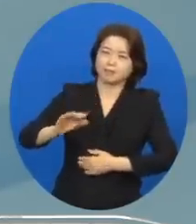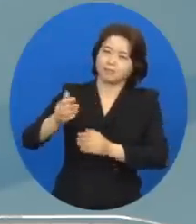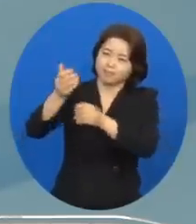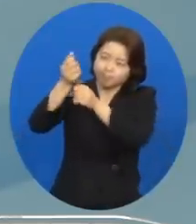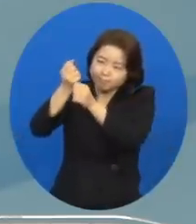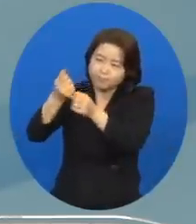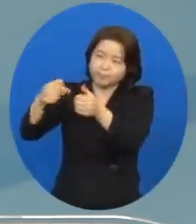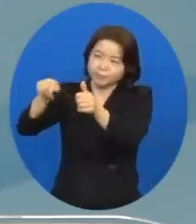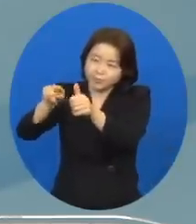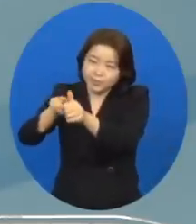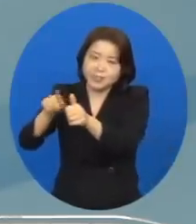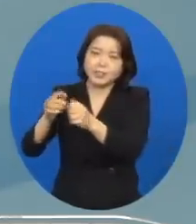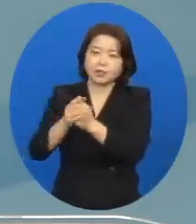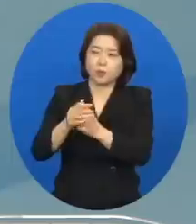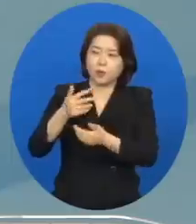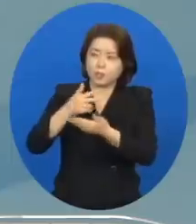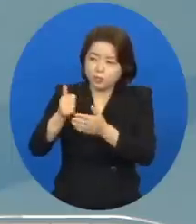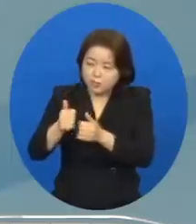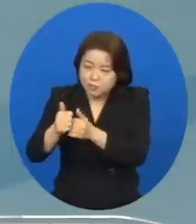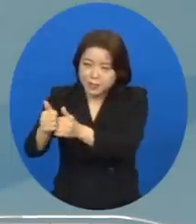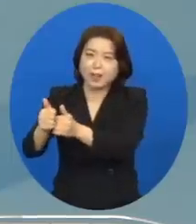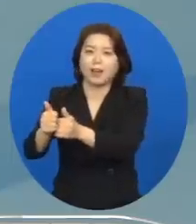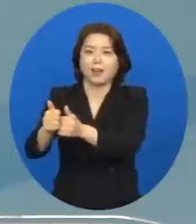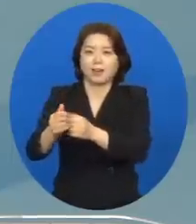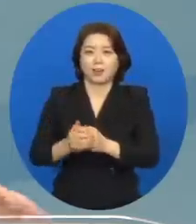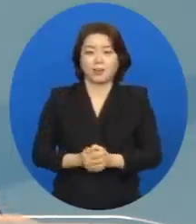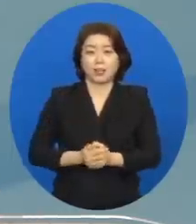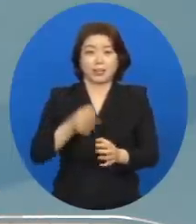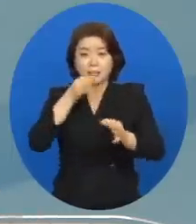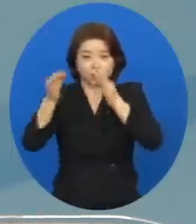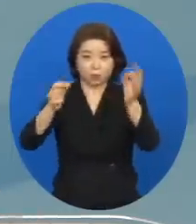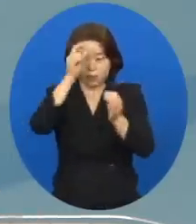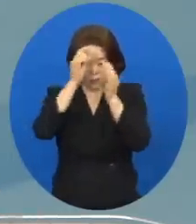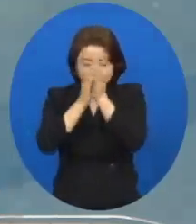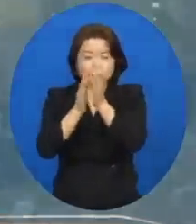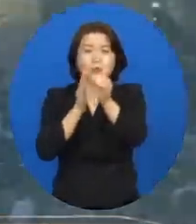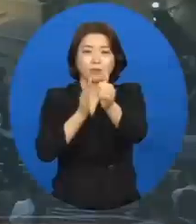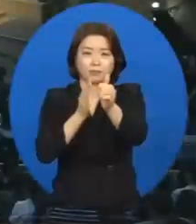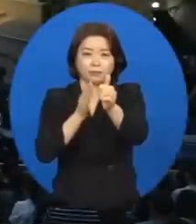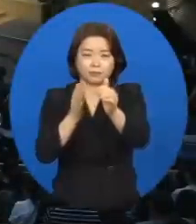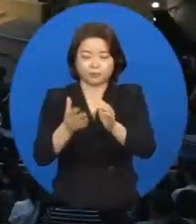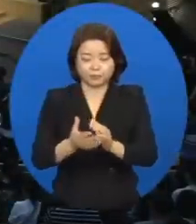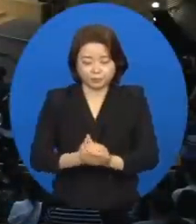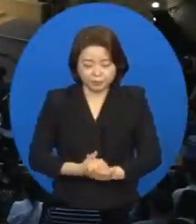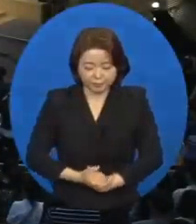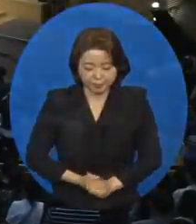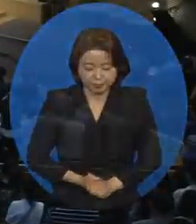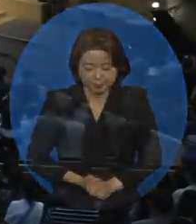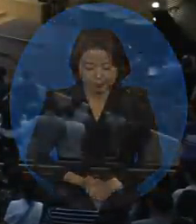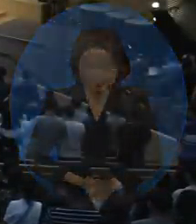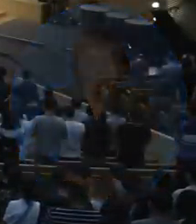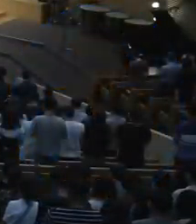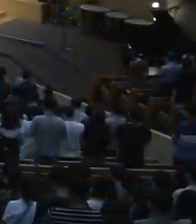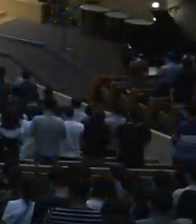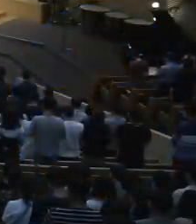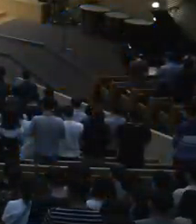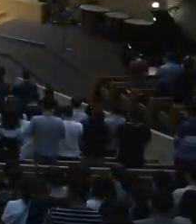의지하고 주님만 따라가겠습니다. 통성으로 기도하겠습니다. 은혜와 사랑이 충만하신